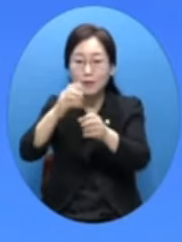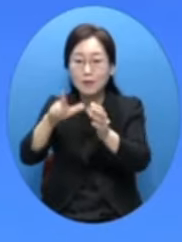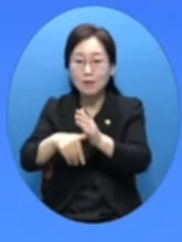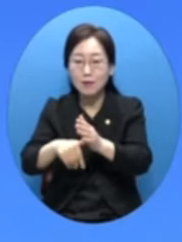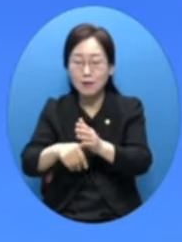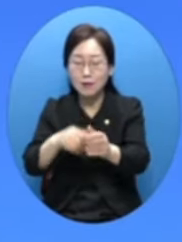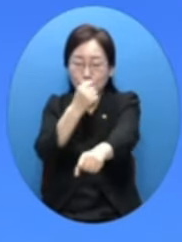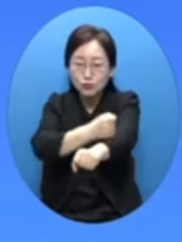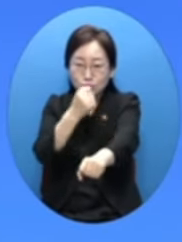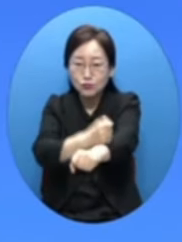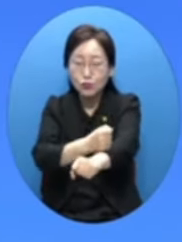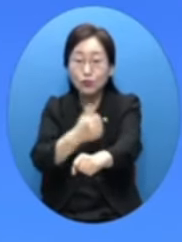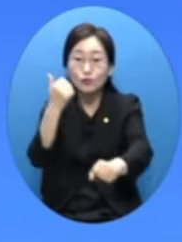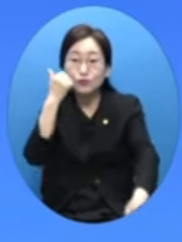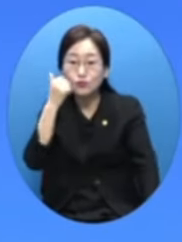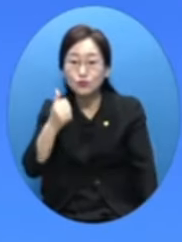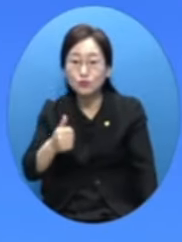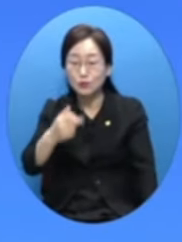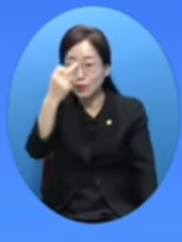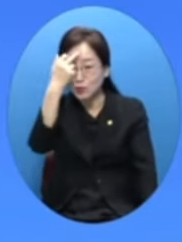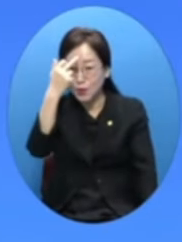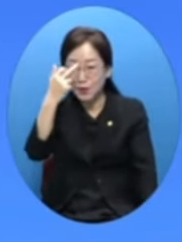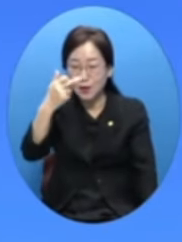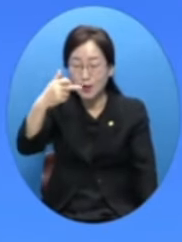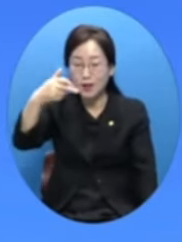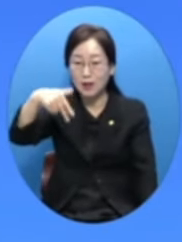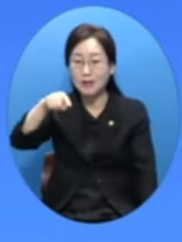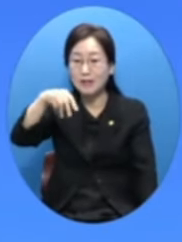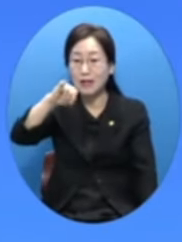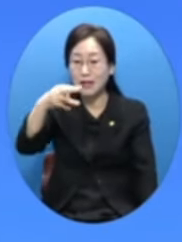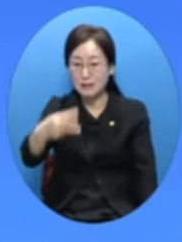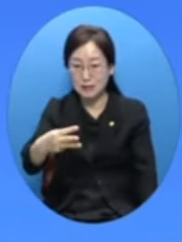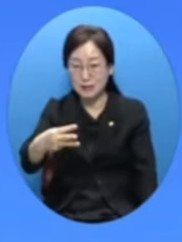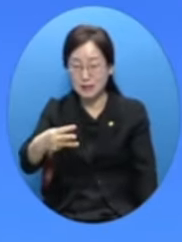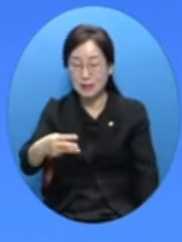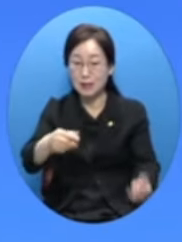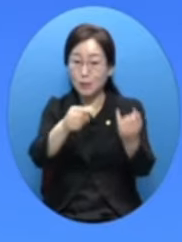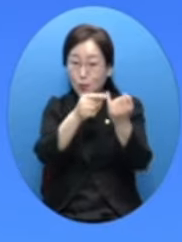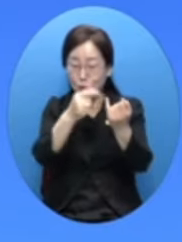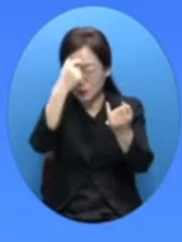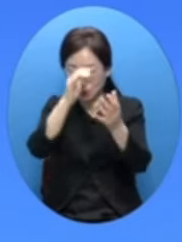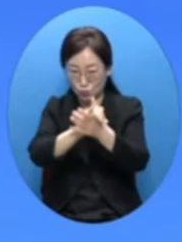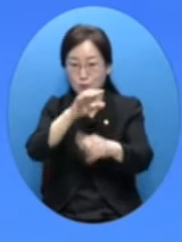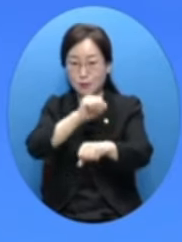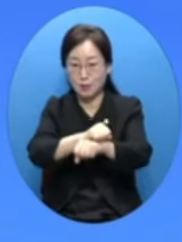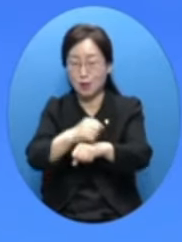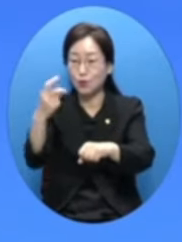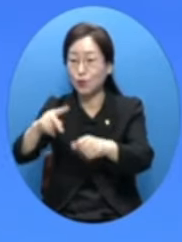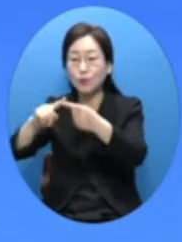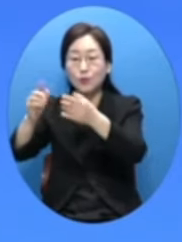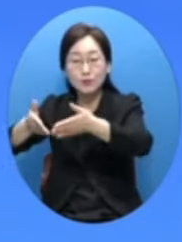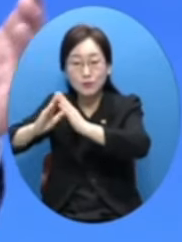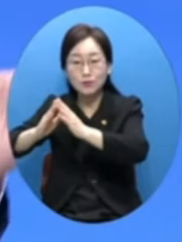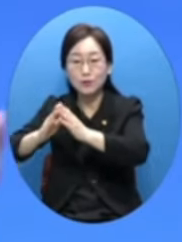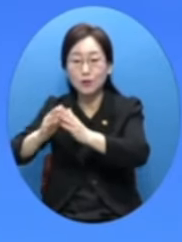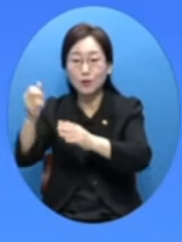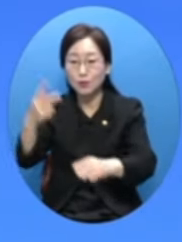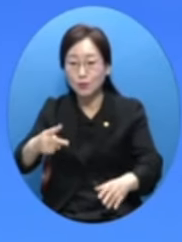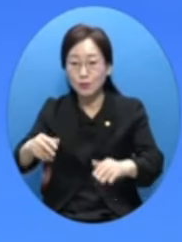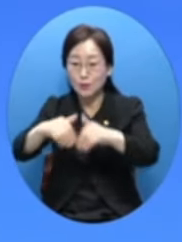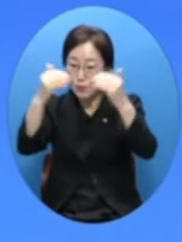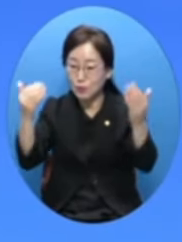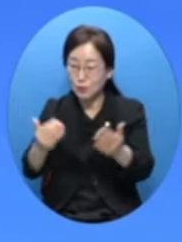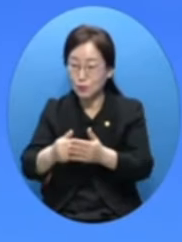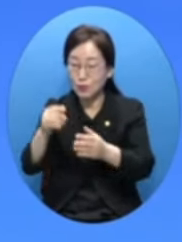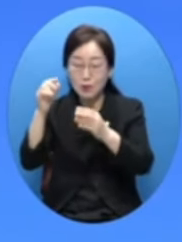큰 공헌하는 분이 있으면 최재림 목사님의 동역자인 조용희 목사님의 동역자인 최재림 목사님이셨고 또 교회가 지어지게 하고 모든